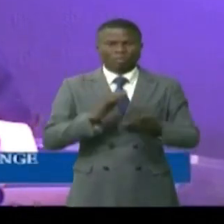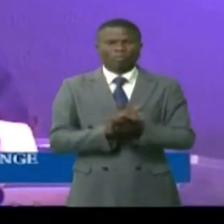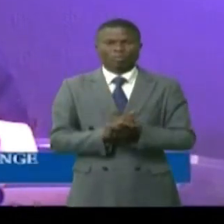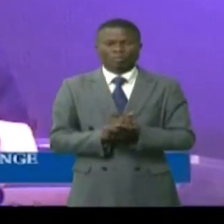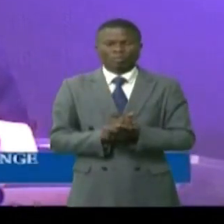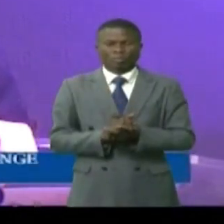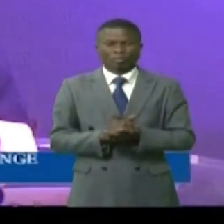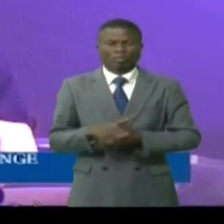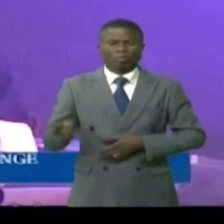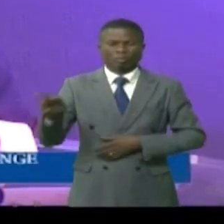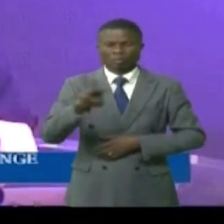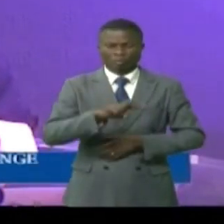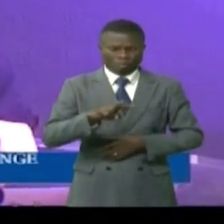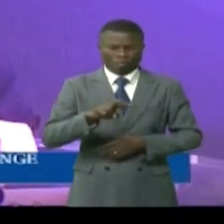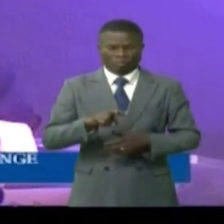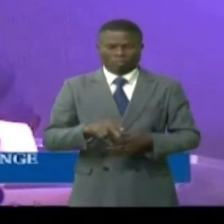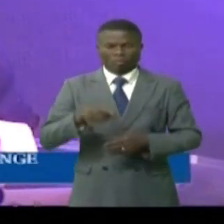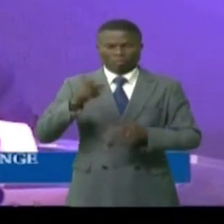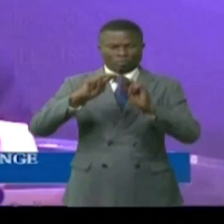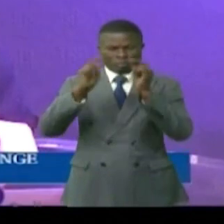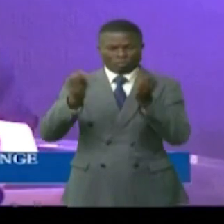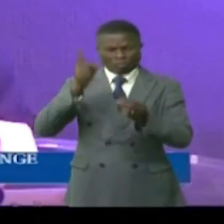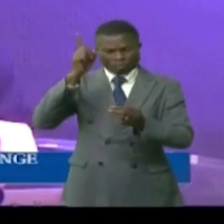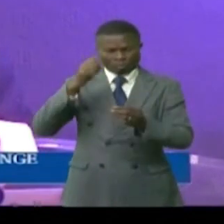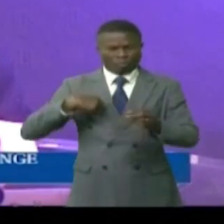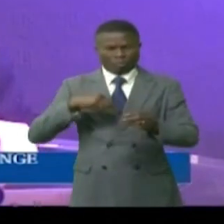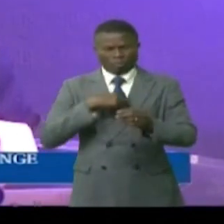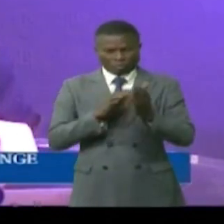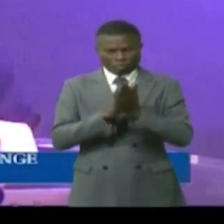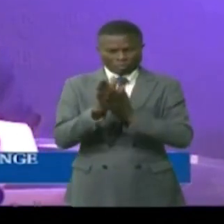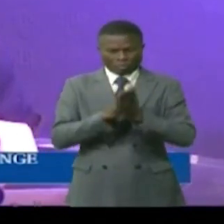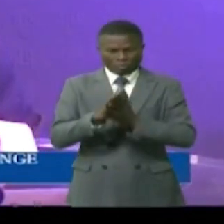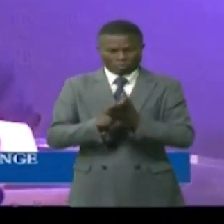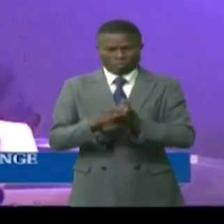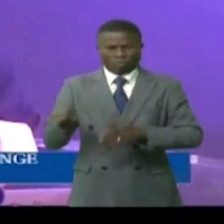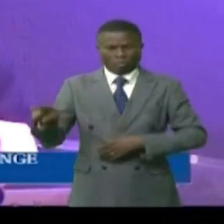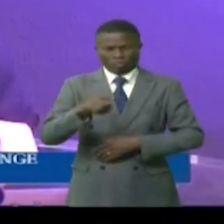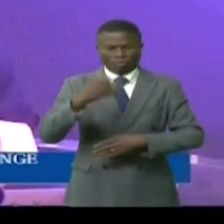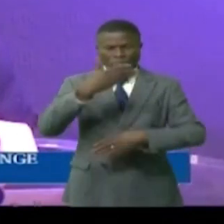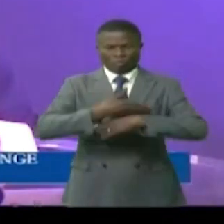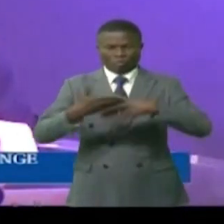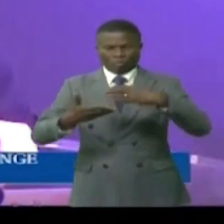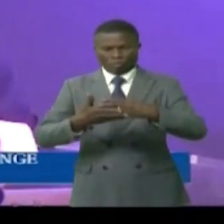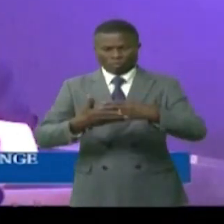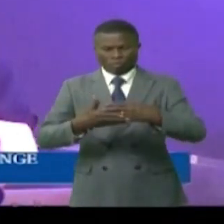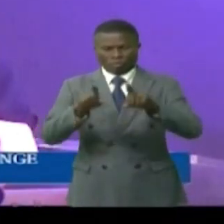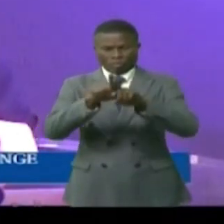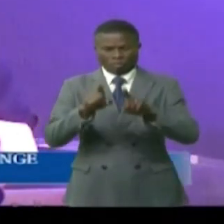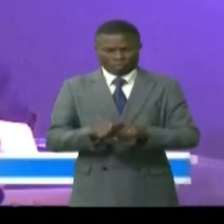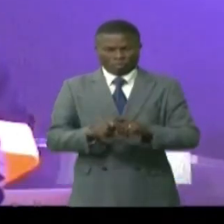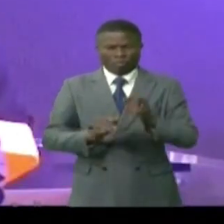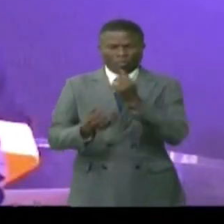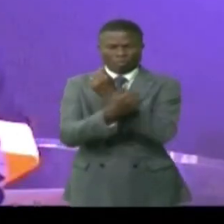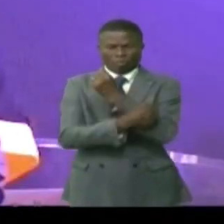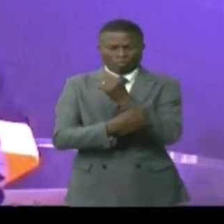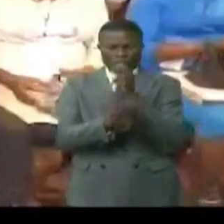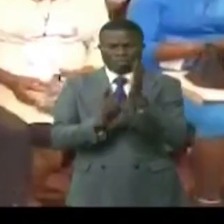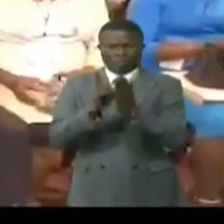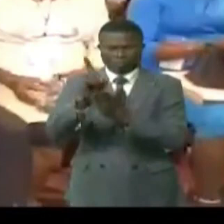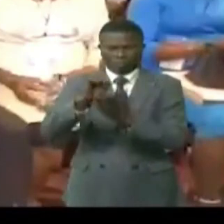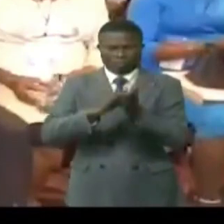êtes le socle sur lequel nous nous appuyons pour construire notre beau et grand